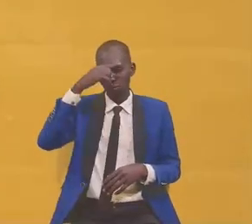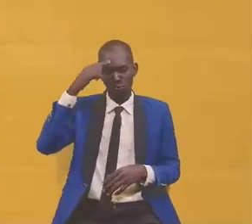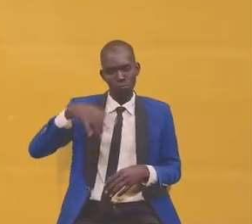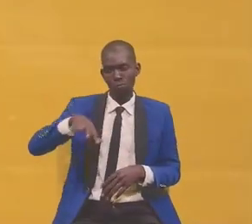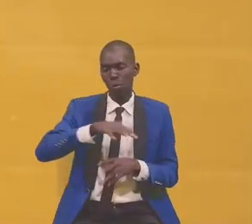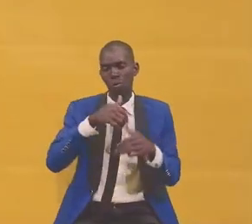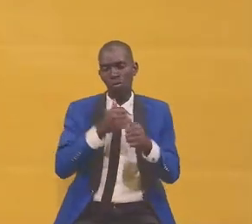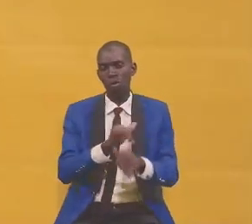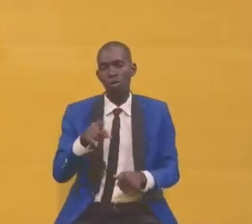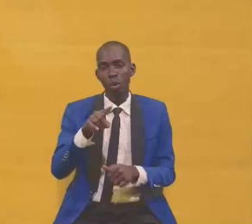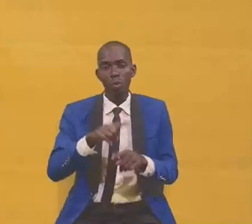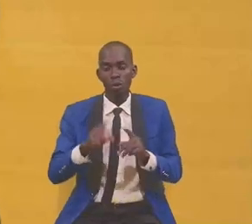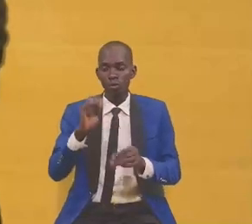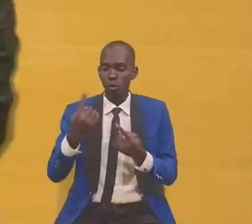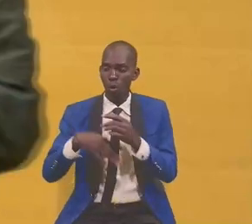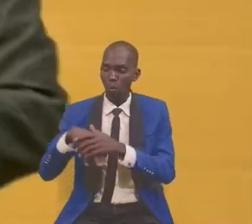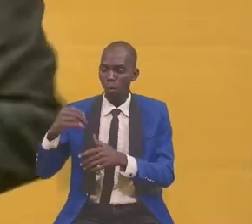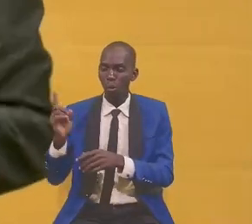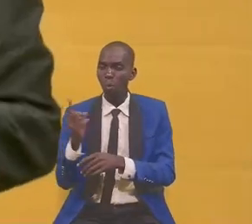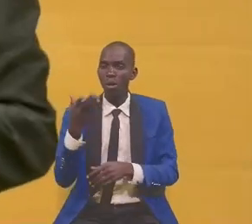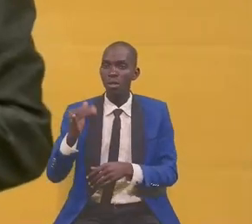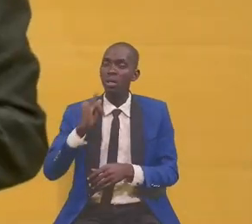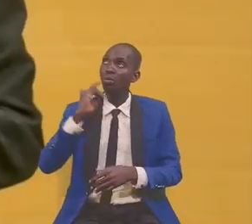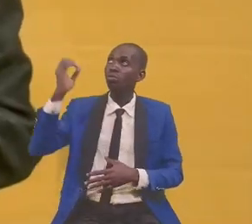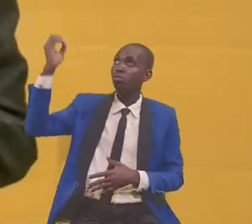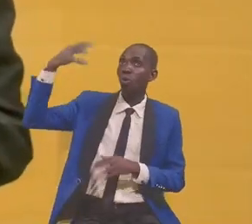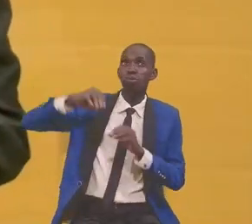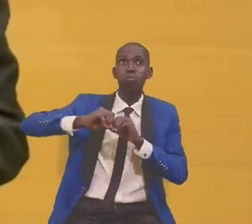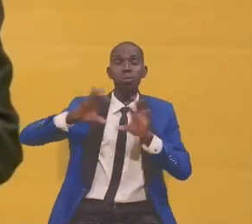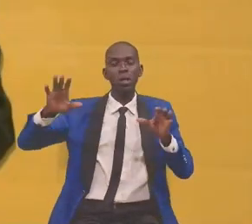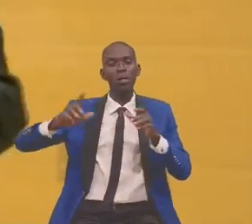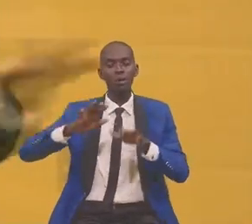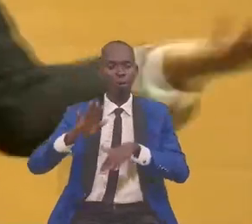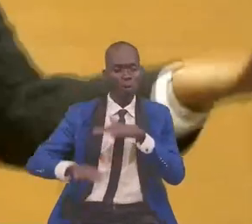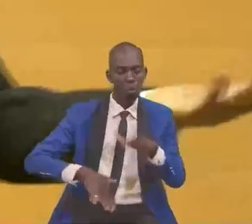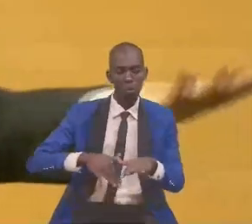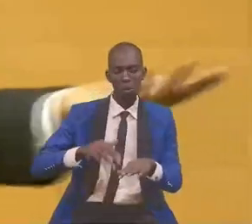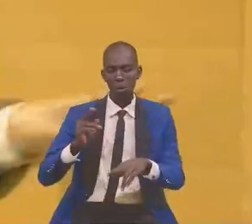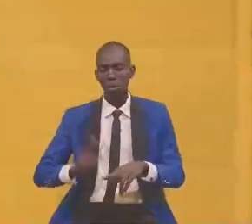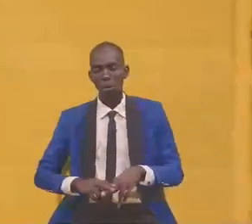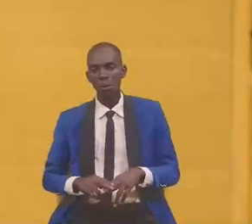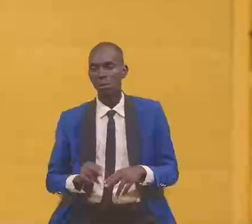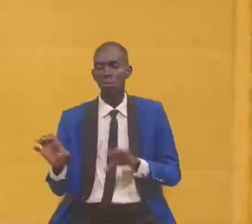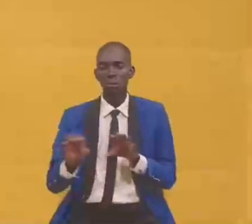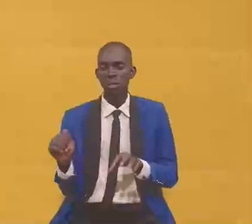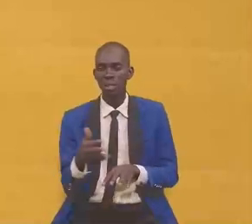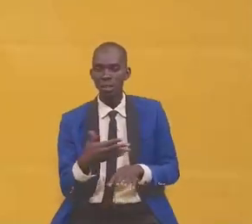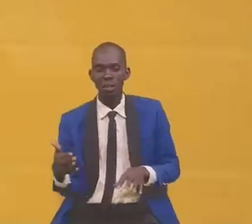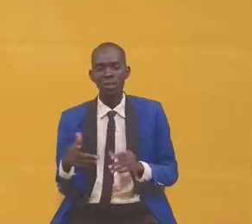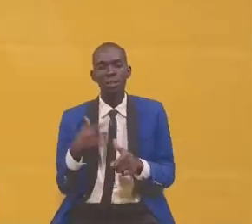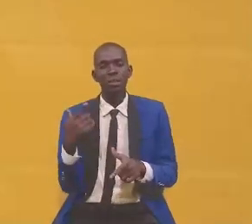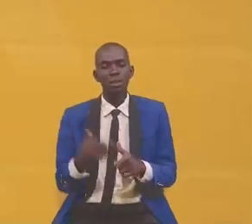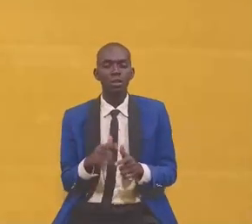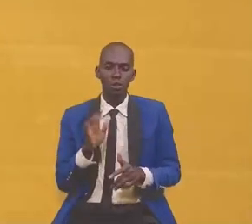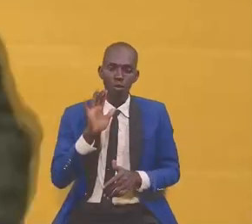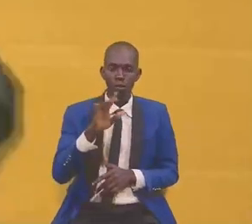tu agis, ton ombre va te suivre. La même chose, quand tu sors de la chambre, quand tu sors du